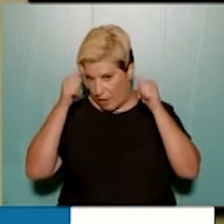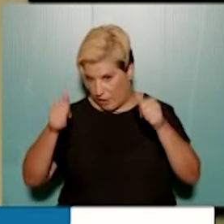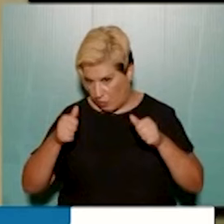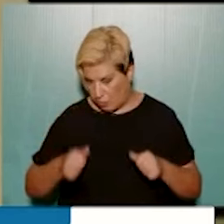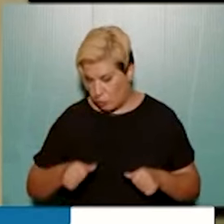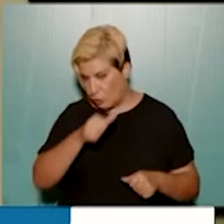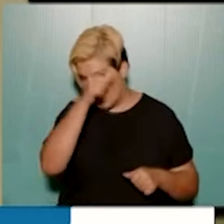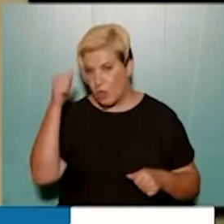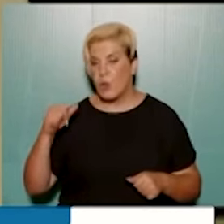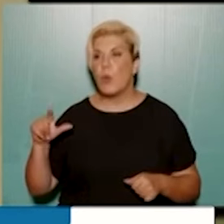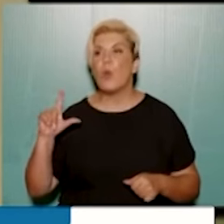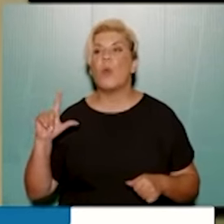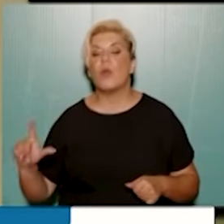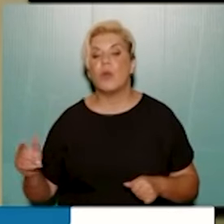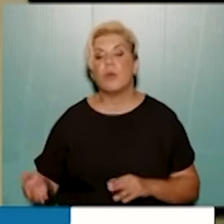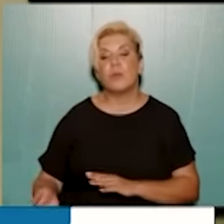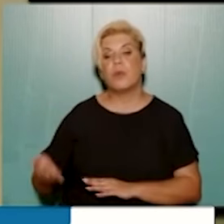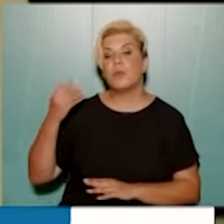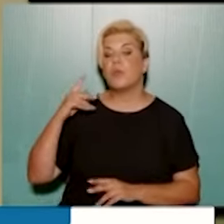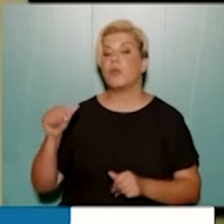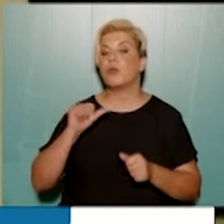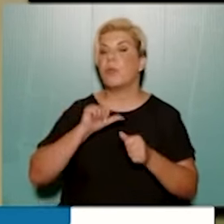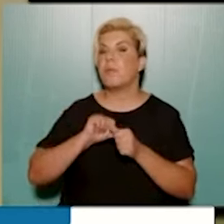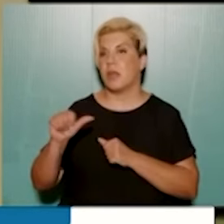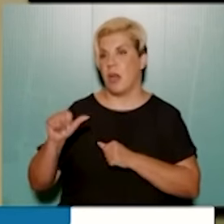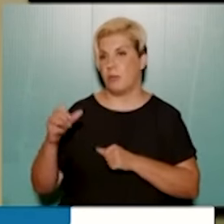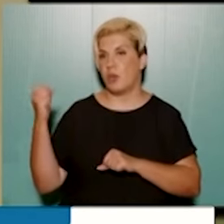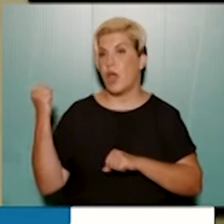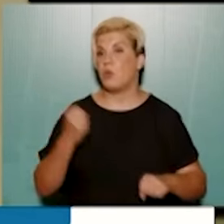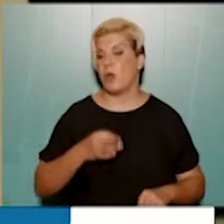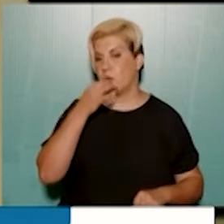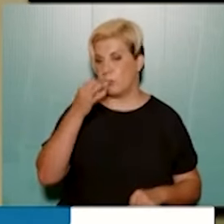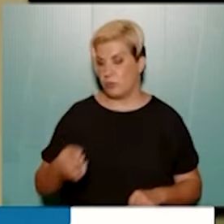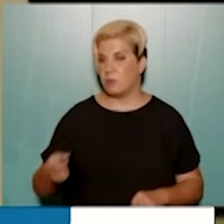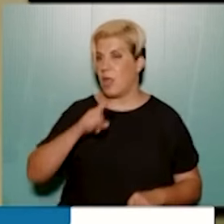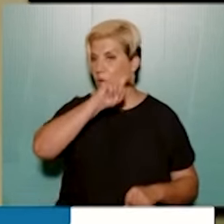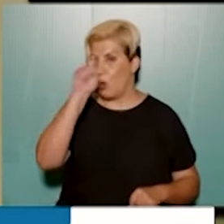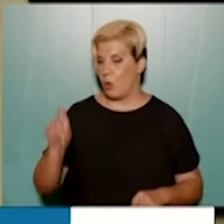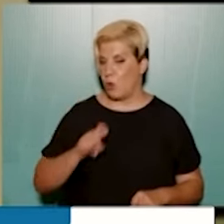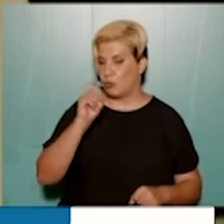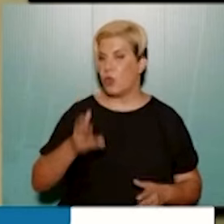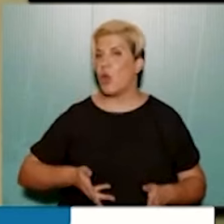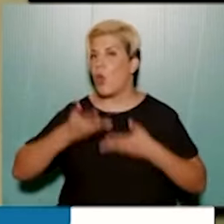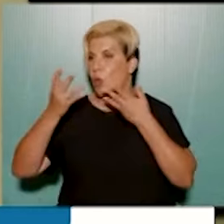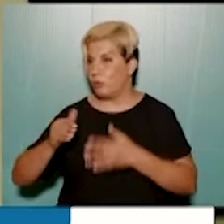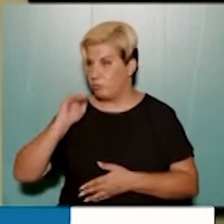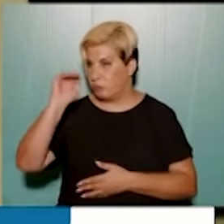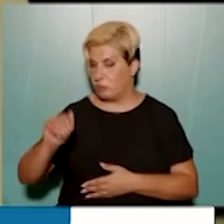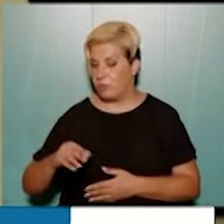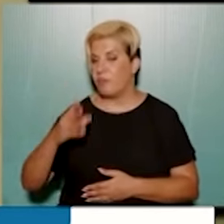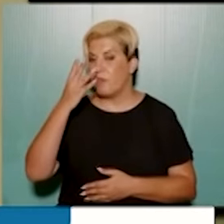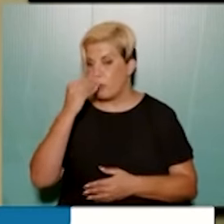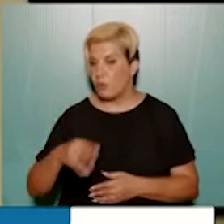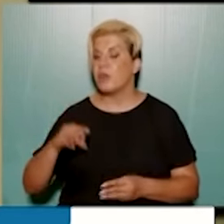βγάλαμε τον Ιούλιο. Σας το είπαμε από τον πρώτο μήνα της θητείας σας. Σας το επαναφέραμε με ερωτήσεις σε λογοδοσίες το Φλεβάρι,